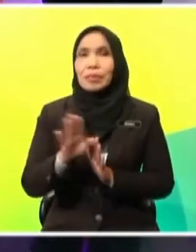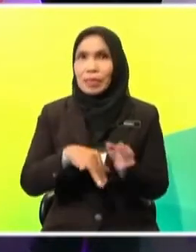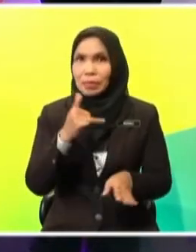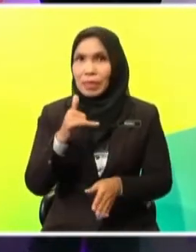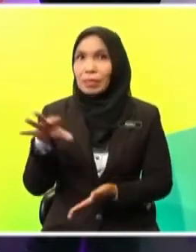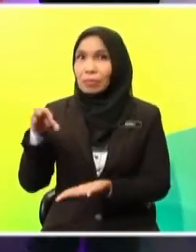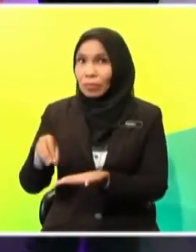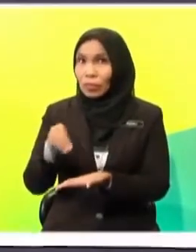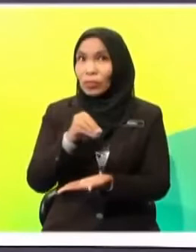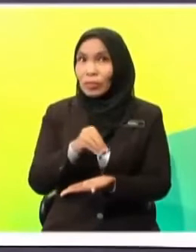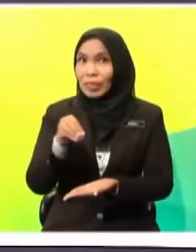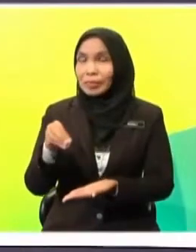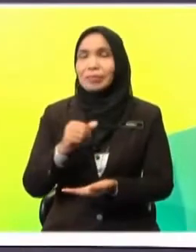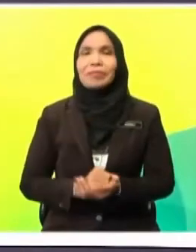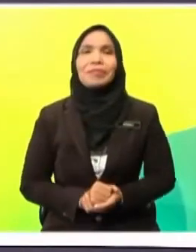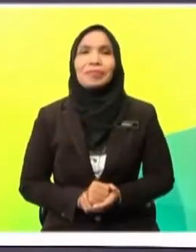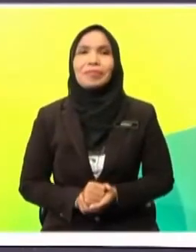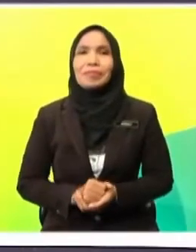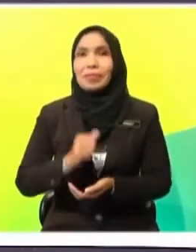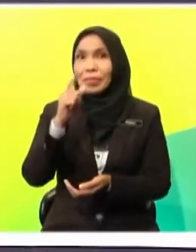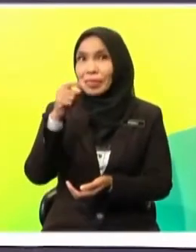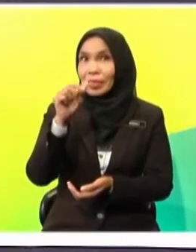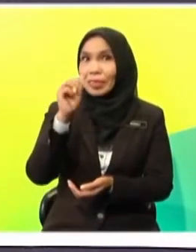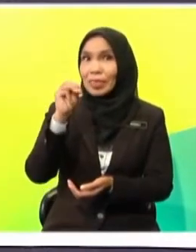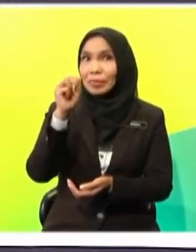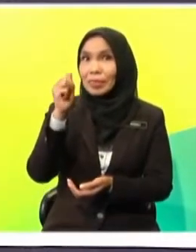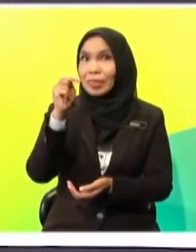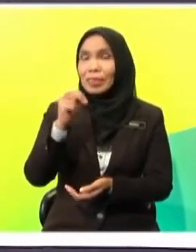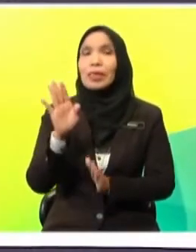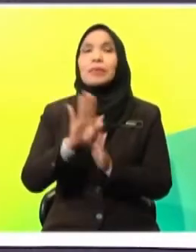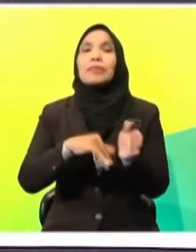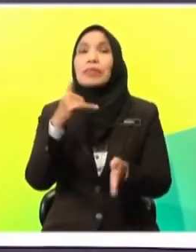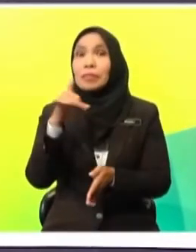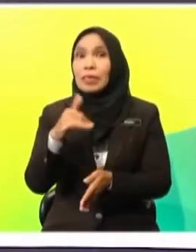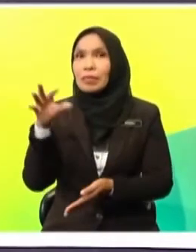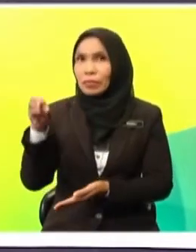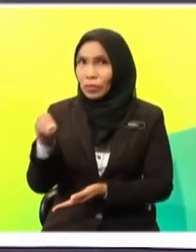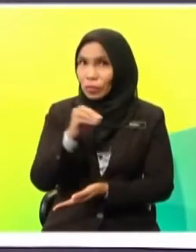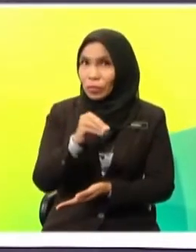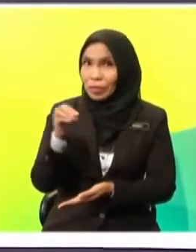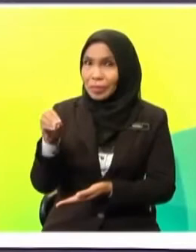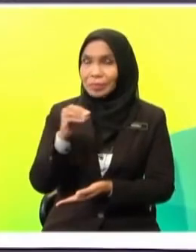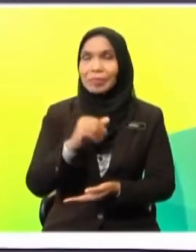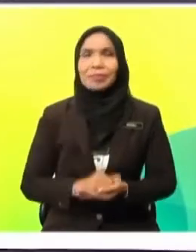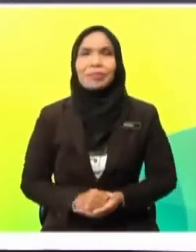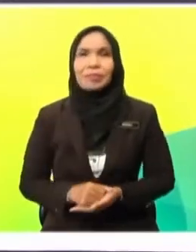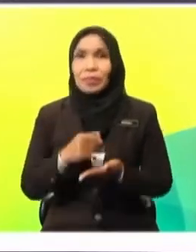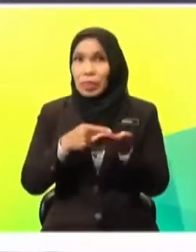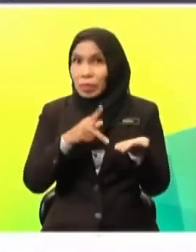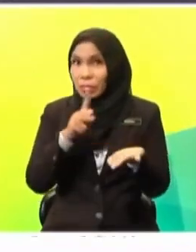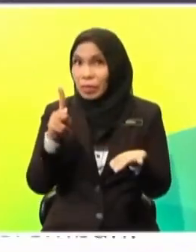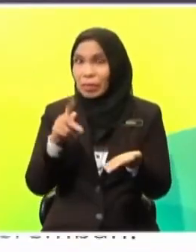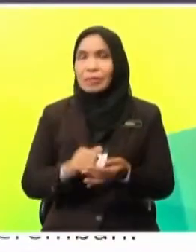ya Azman bermain cengkeh di dalam ayat pertama itu gak Yuyu Apakah